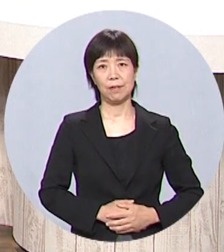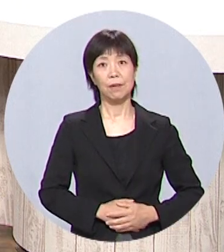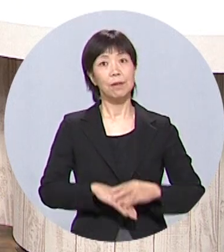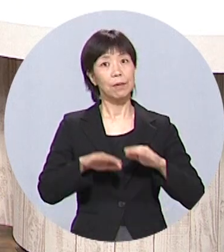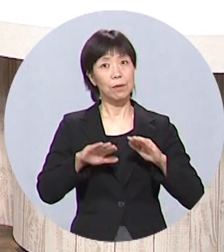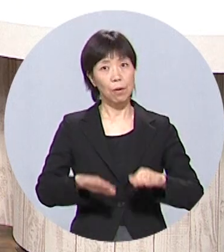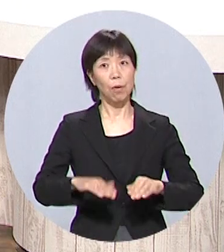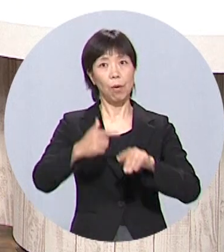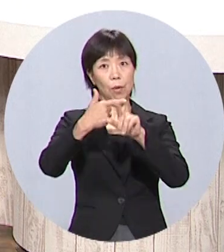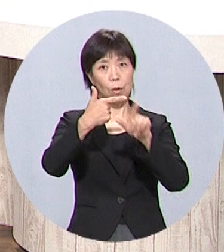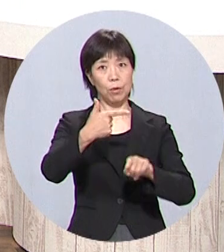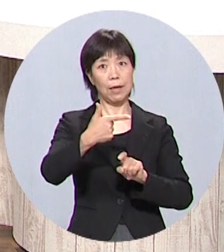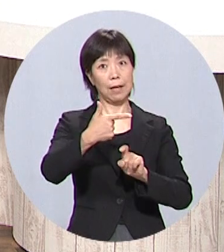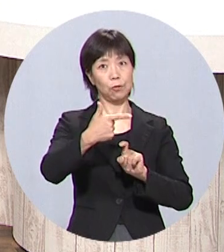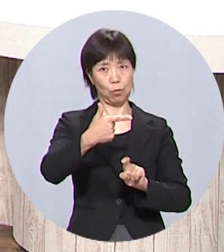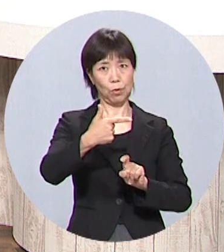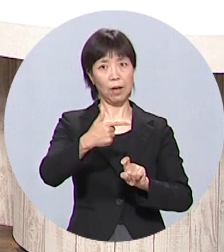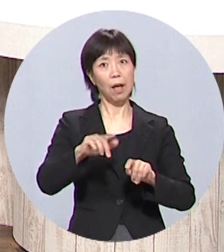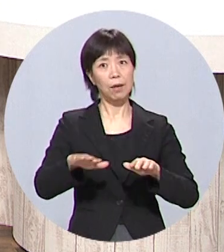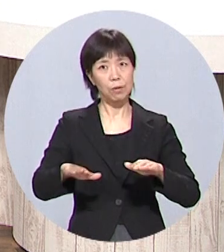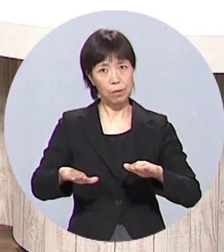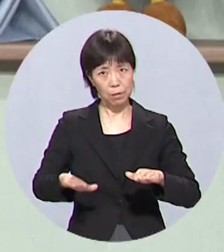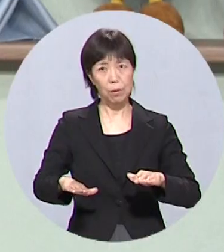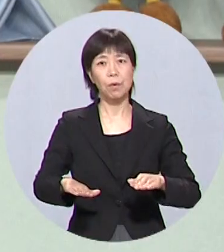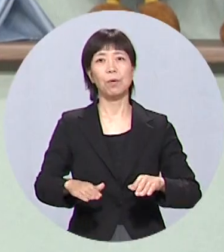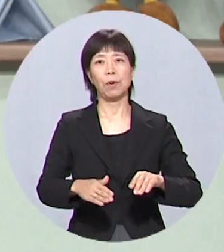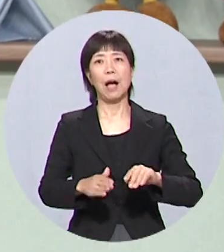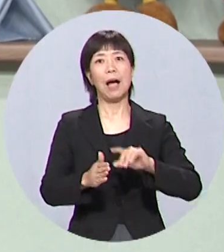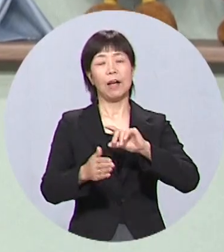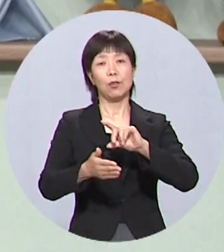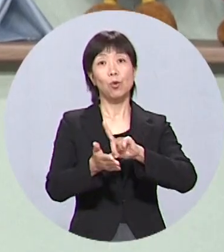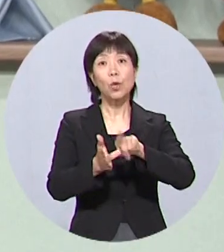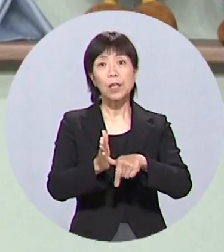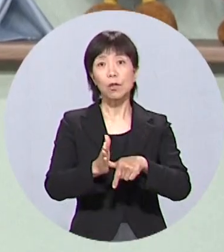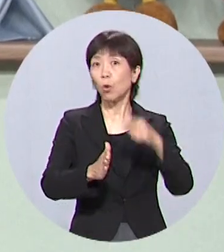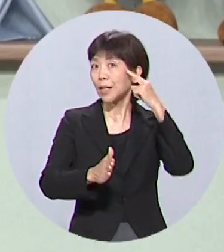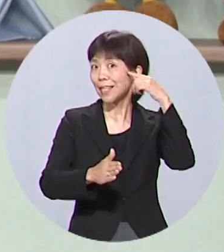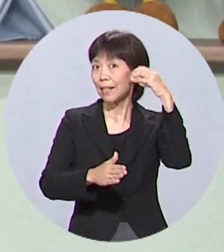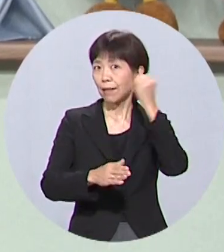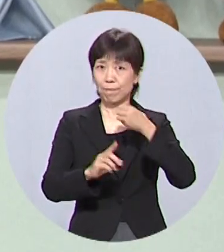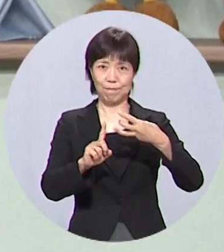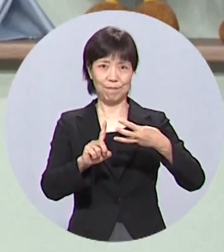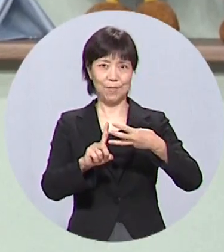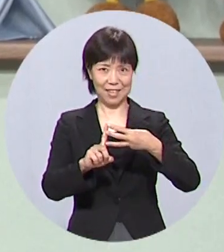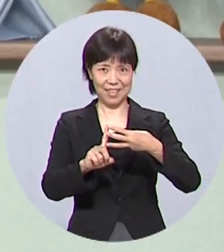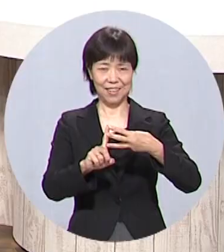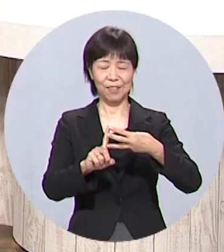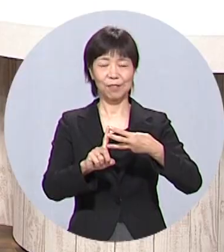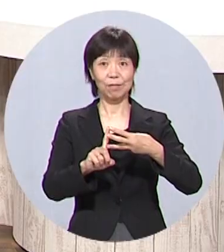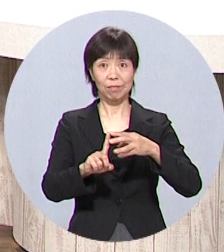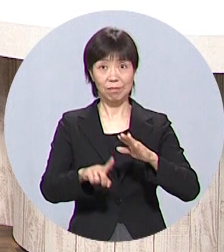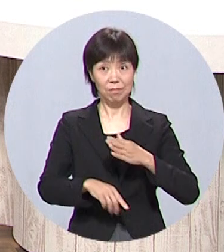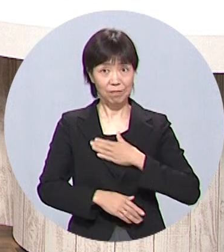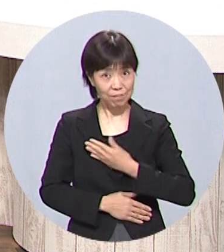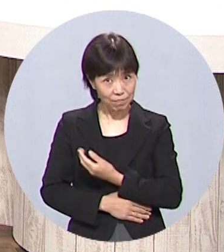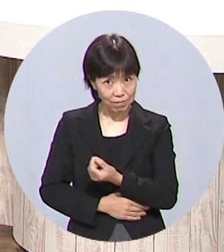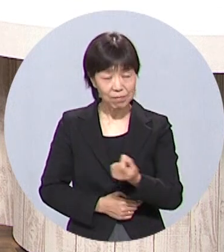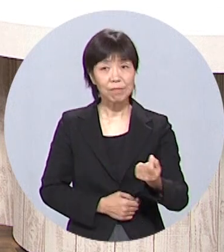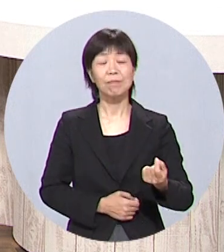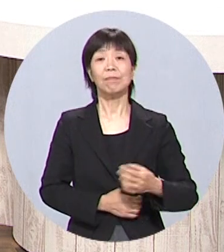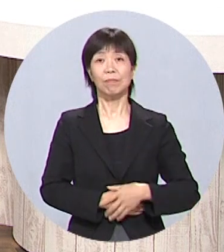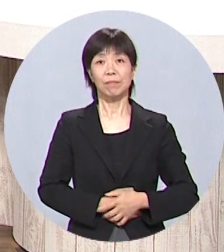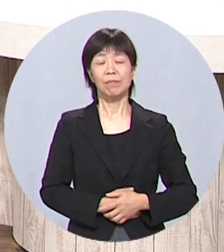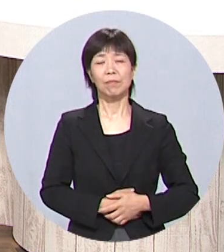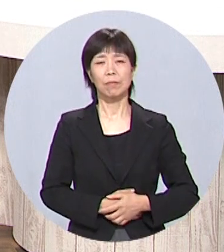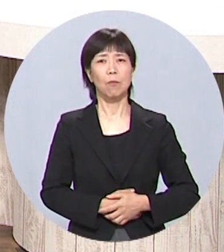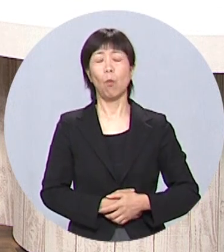ですね、6月10日まさに今日、はい、時の記念日、 時の記念日、 はい、ということなんですけれども、はい、ご存知でした、 うん